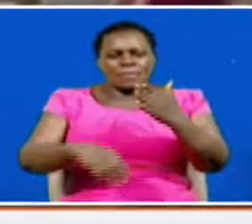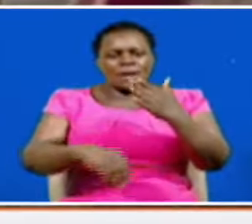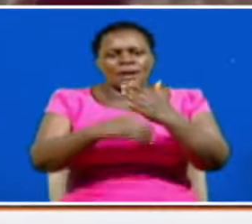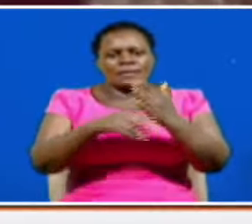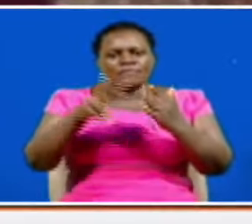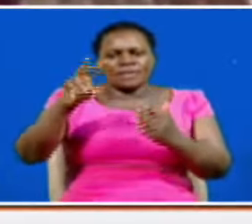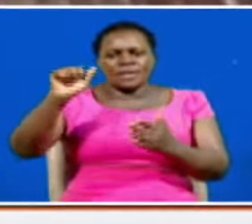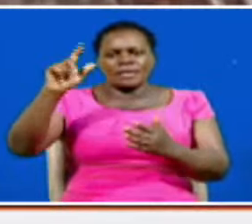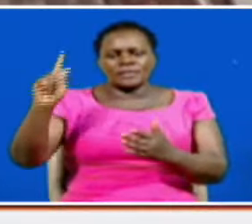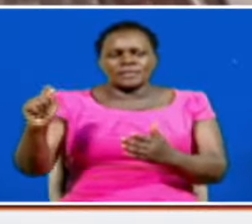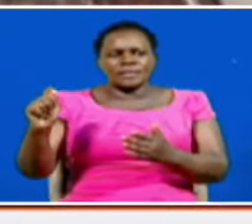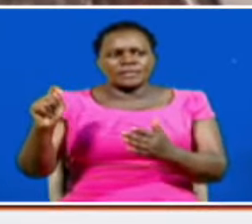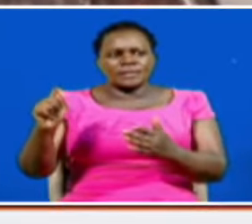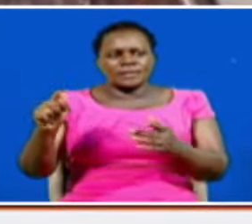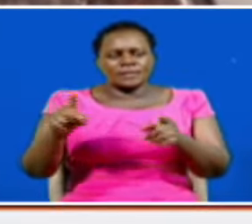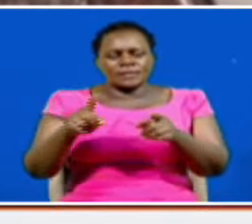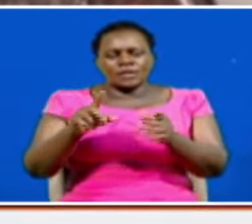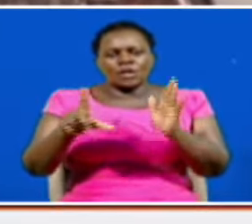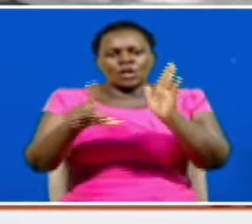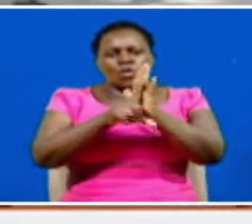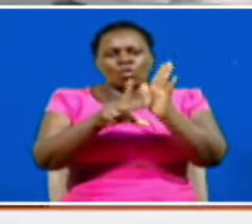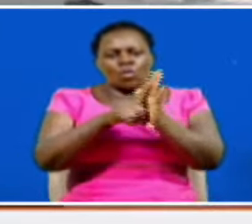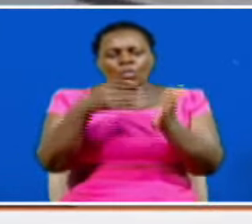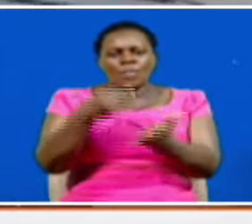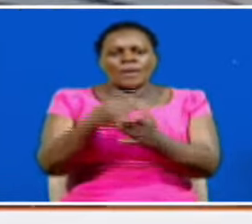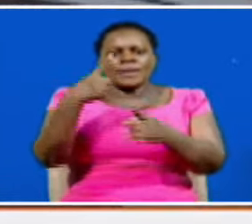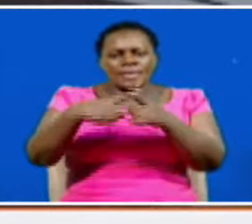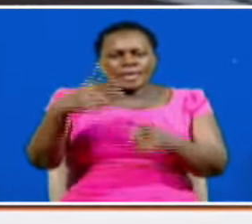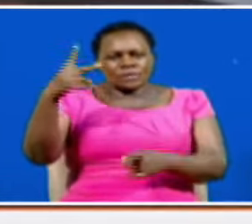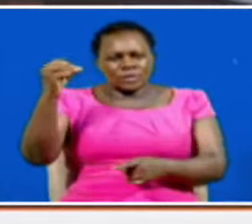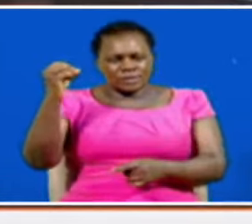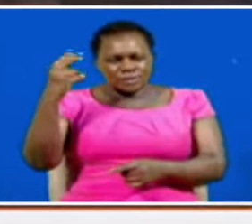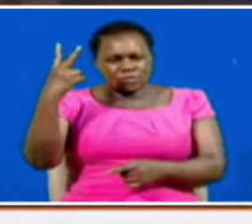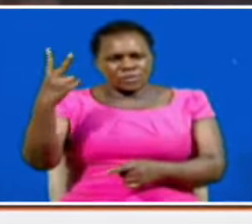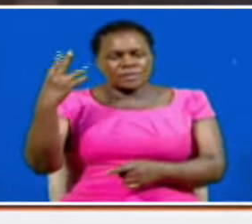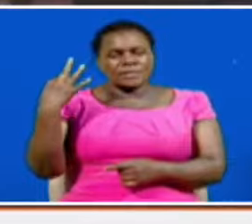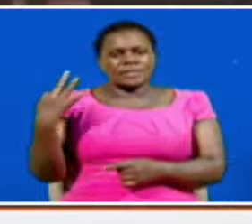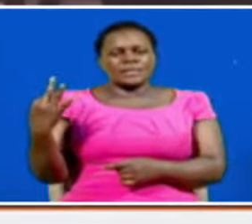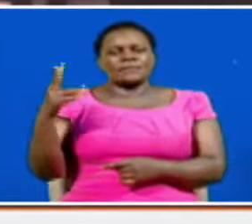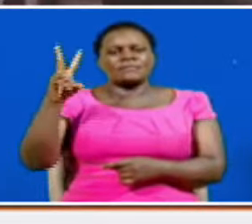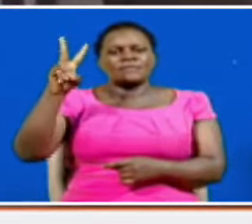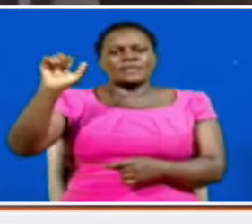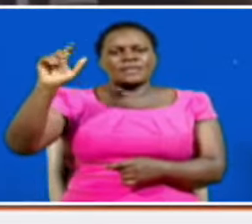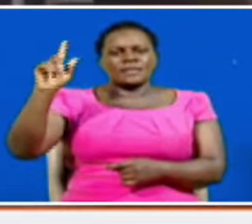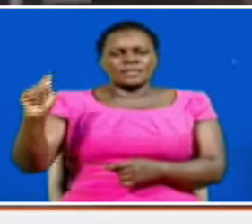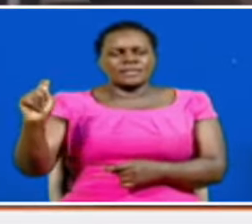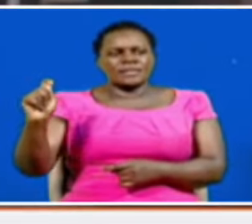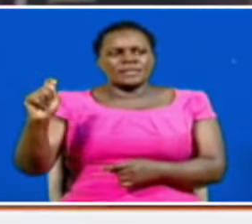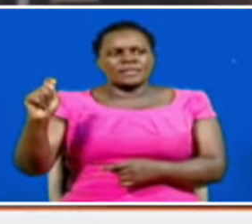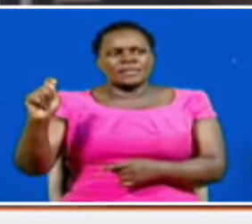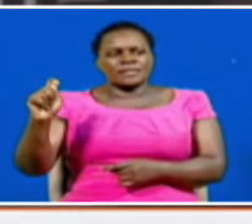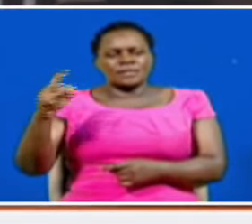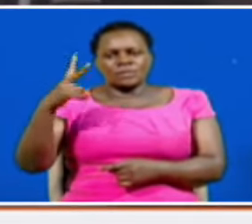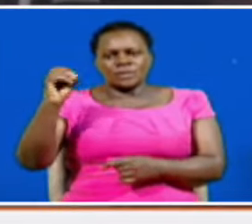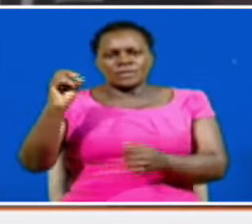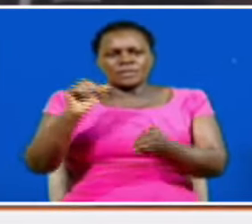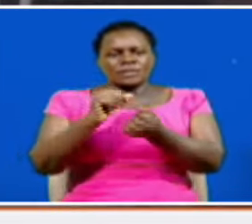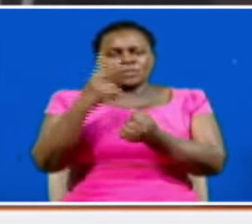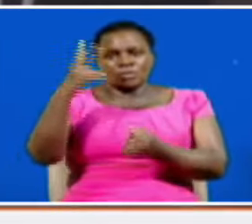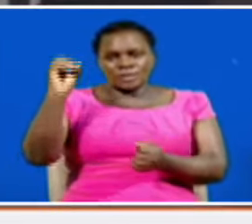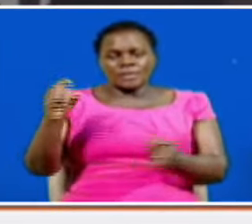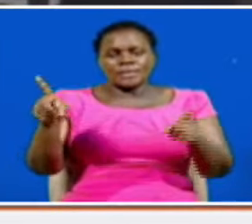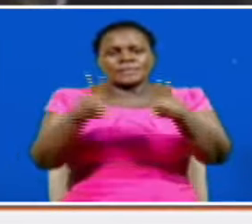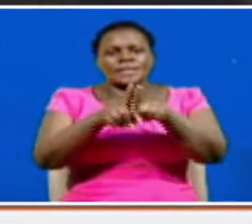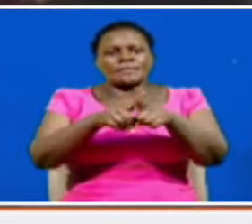thamani VAT kulingana na sheria ya fedha ya mwaka 2023 ya VAT, sheria ya kodi ya mwaka 2020